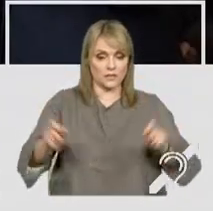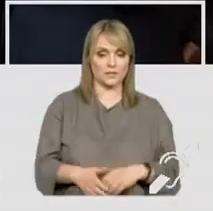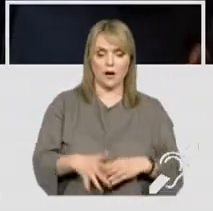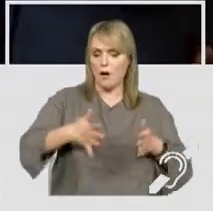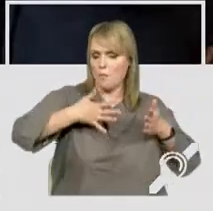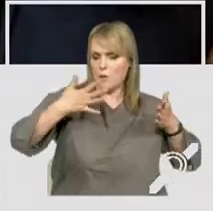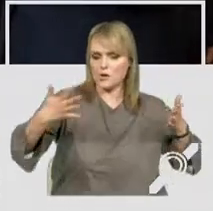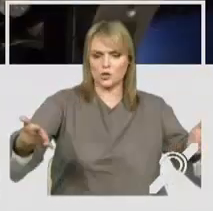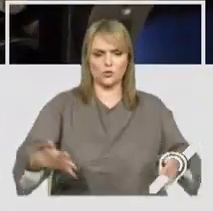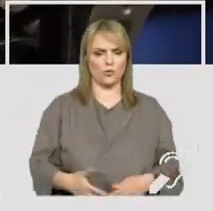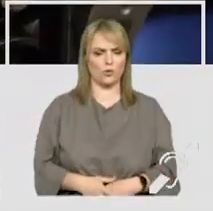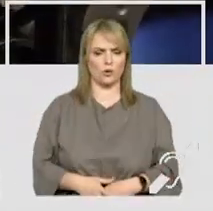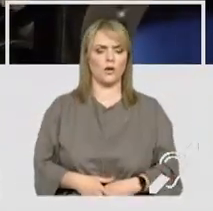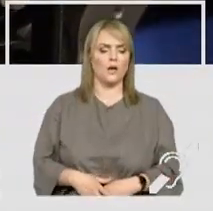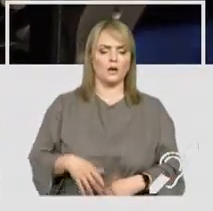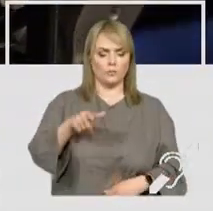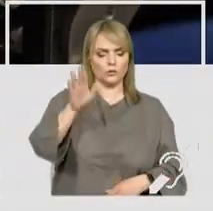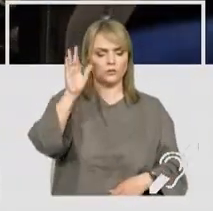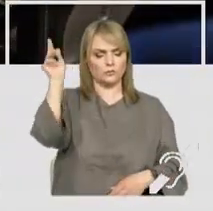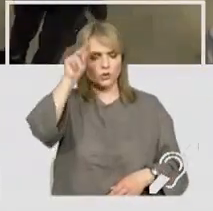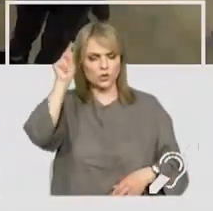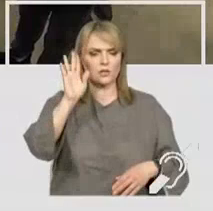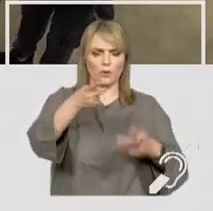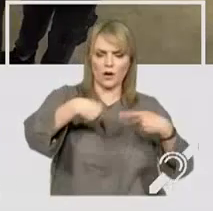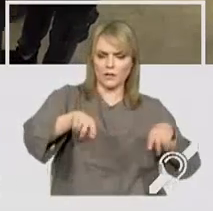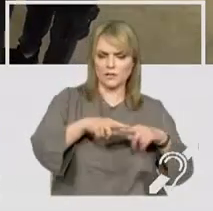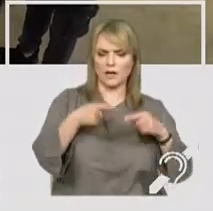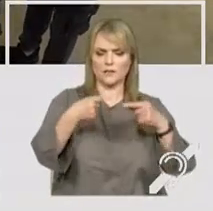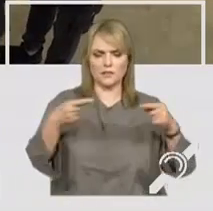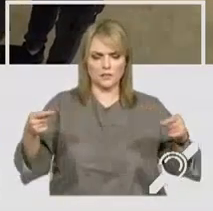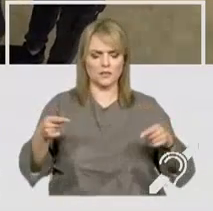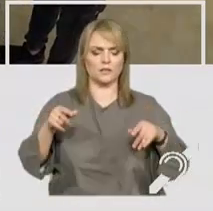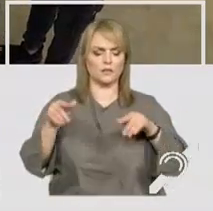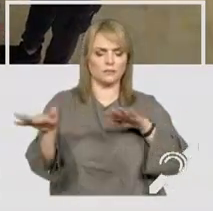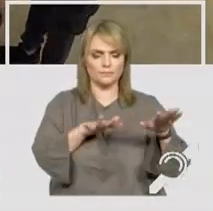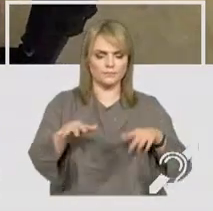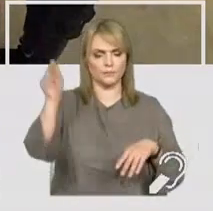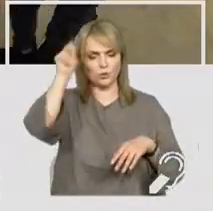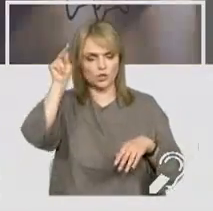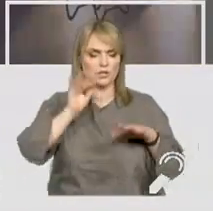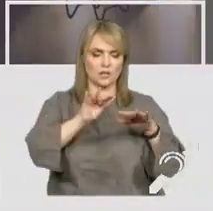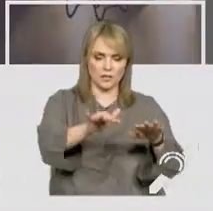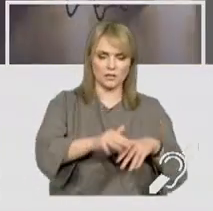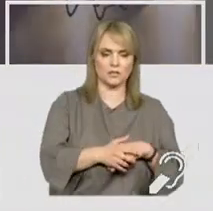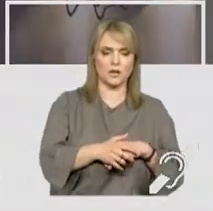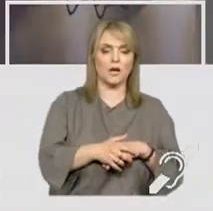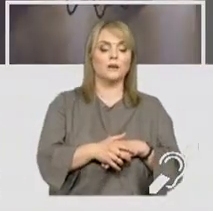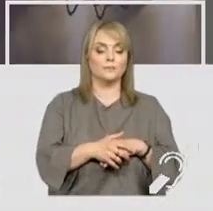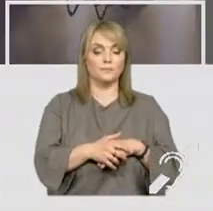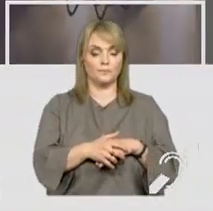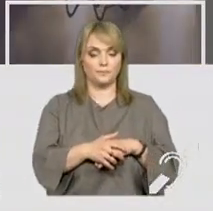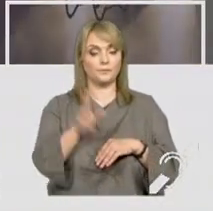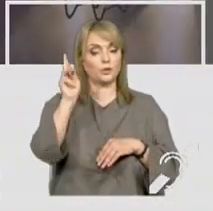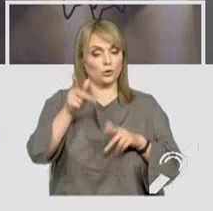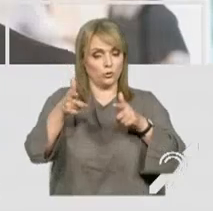capacitate mare și de capacitate mică. Aici vor fi organizate și sesiuni de calificare și recalificare pentru angajații din acest